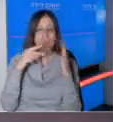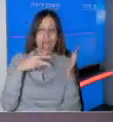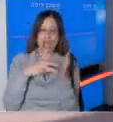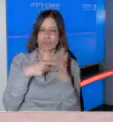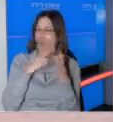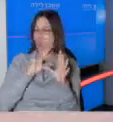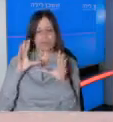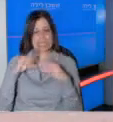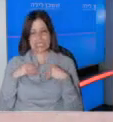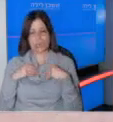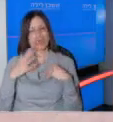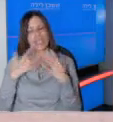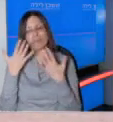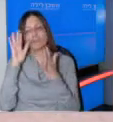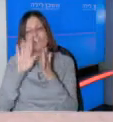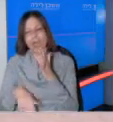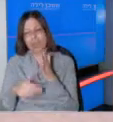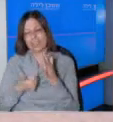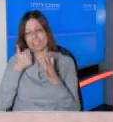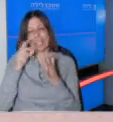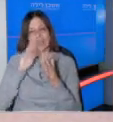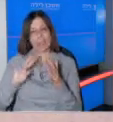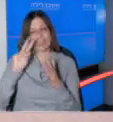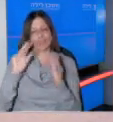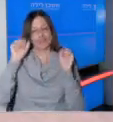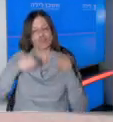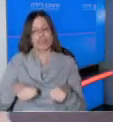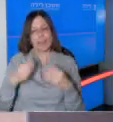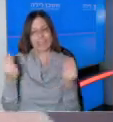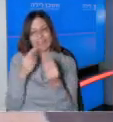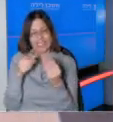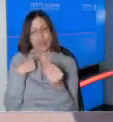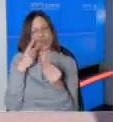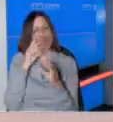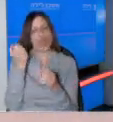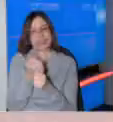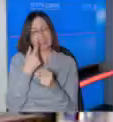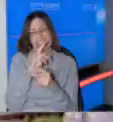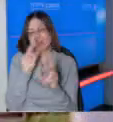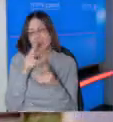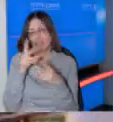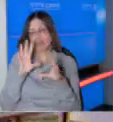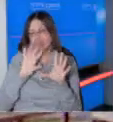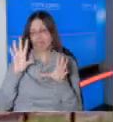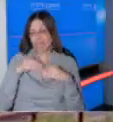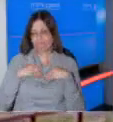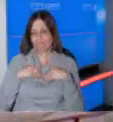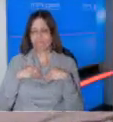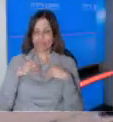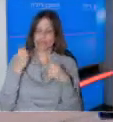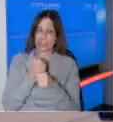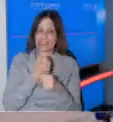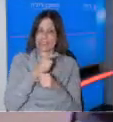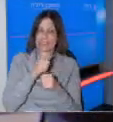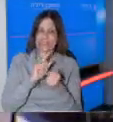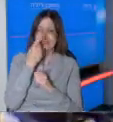מול הדבר הזה, הוא רוצה כמה שפחות שיהיה לשרת הפנים הילד שקד שליטה בדבר הזה, כי הוא רואה שהיא לא הולכת לאפשר כל כך מהר לבתים האלה לקרות.